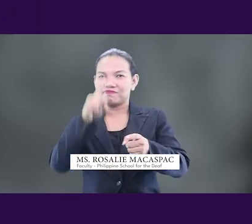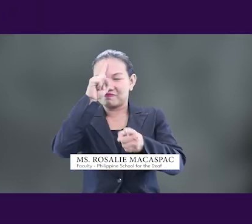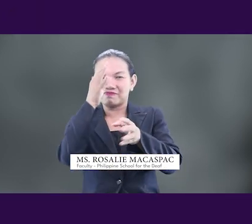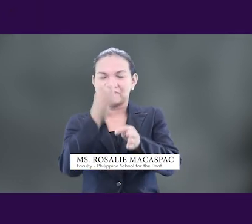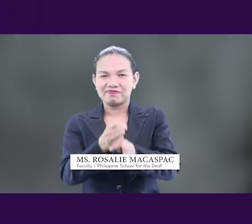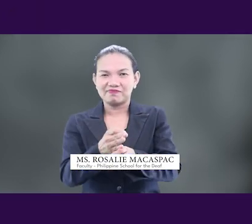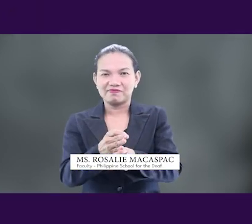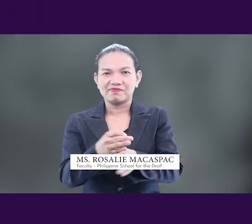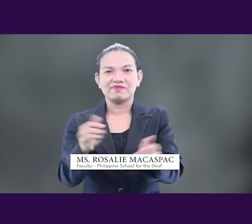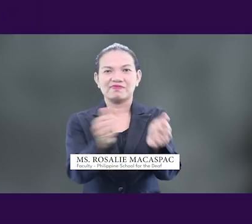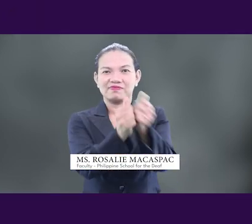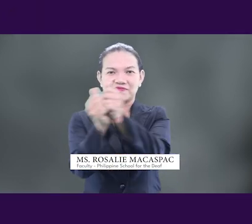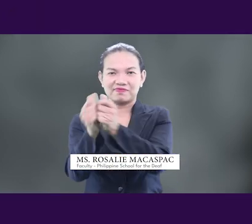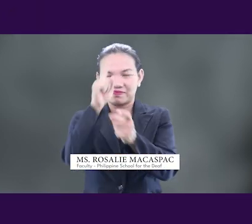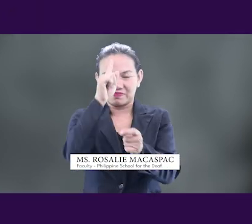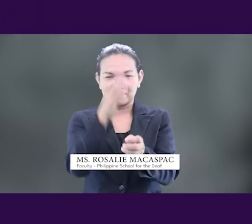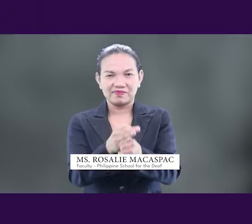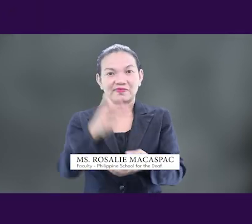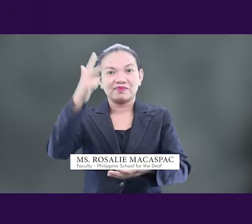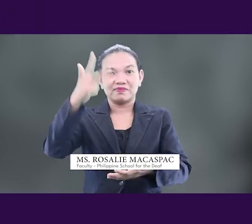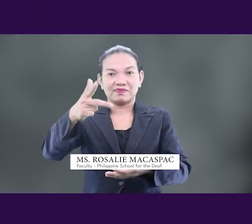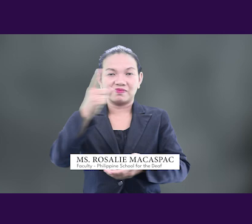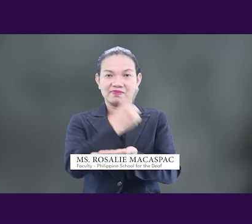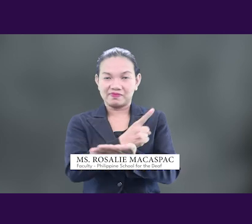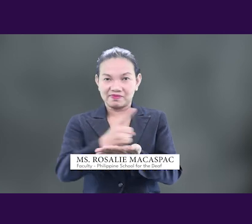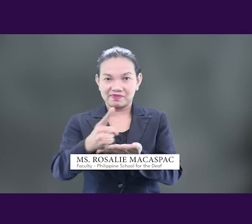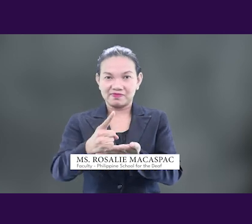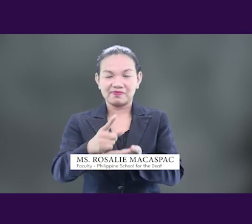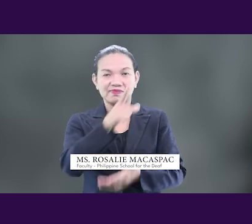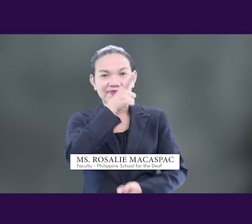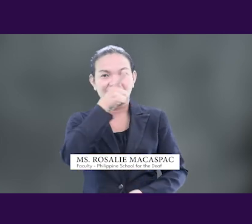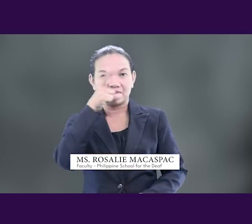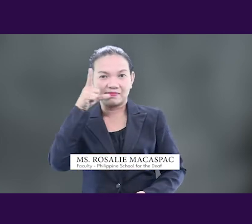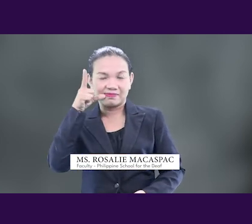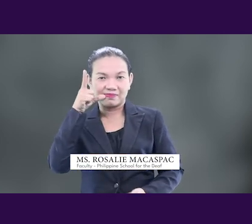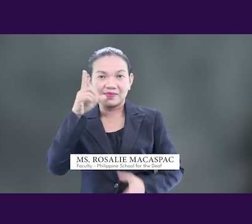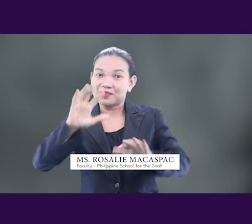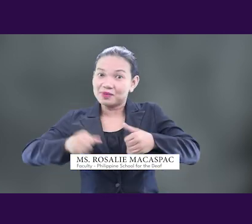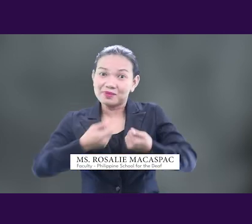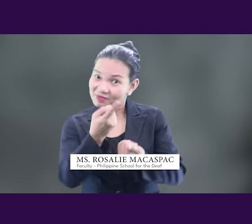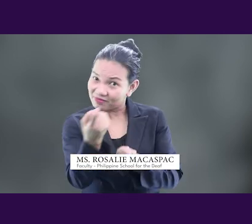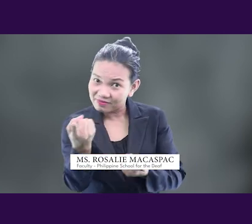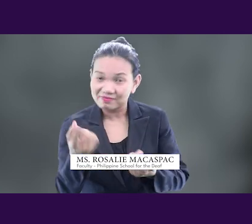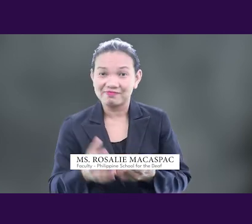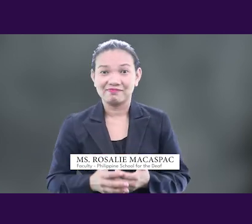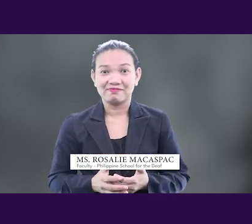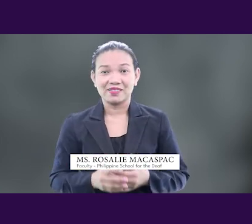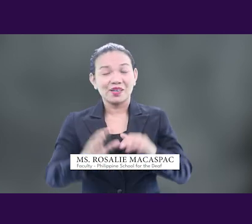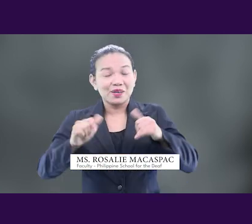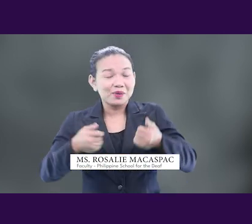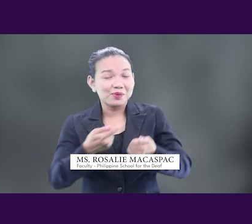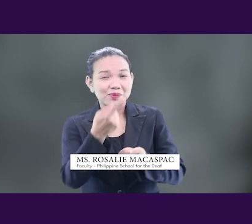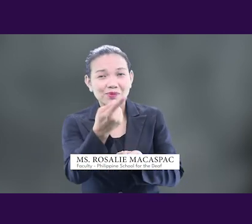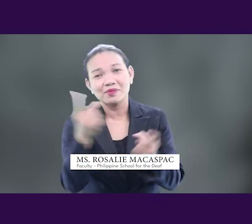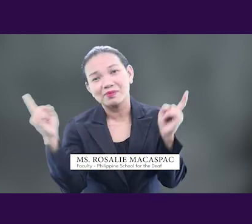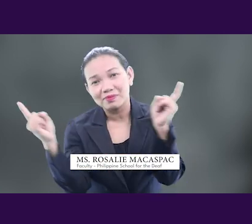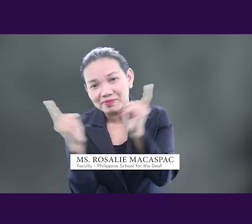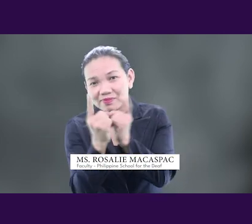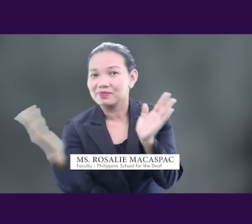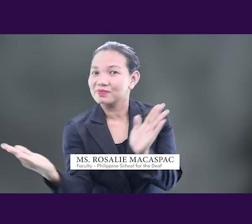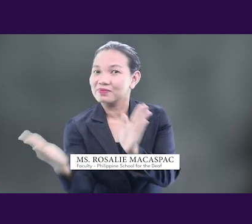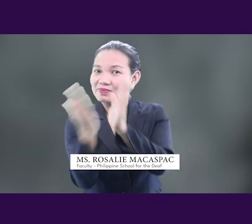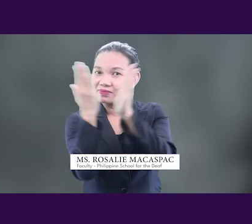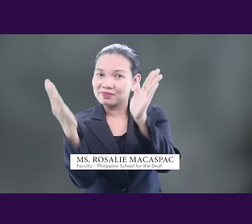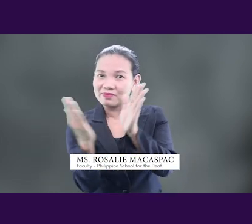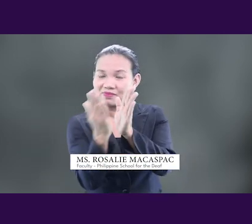Isang puspos ng pananampalatayang araw kapanali. Nasa 3 linggo na tayo ng Kwaresma. Kumusta po kayo? Kumusta ang